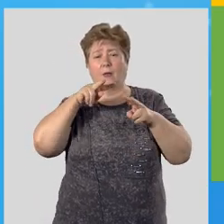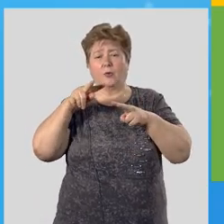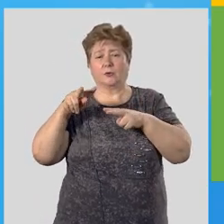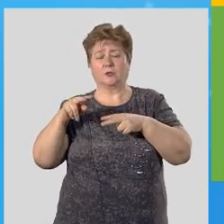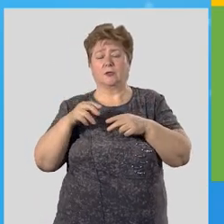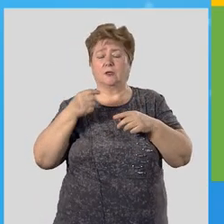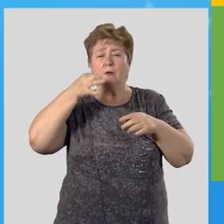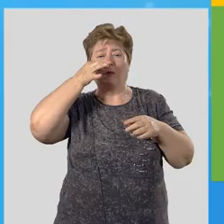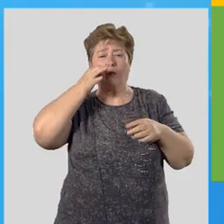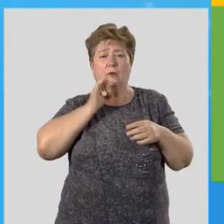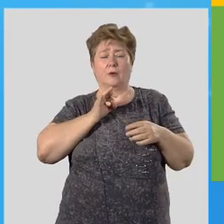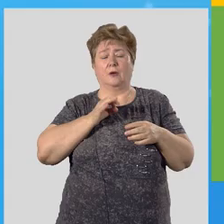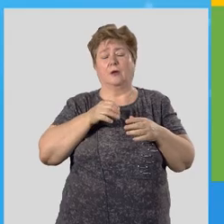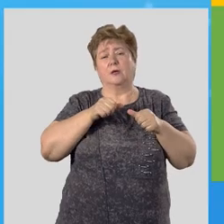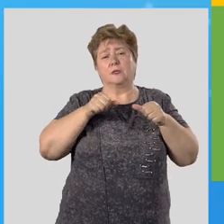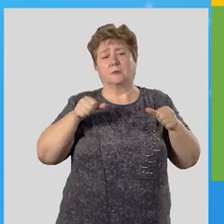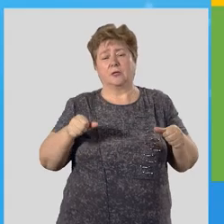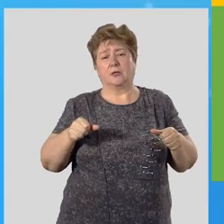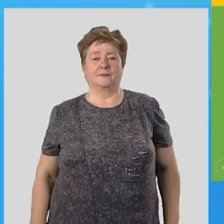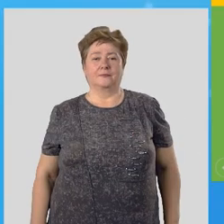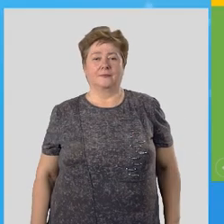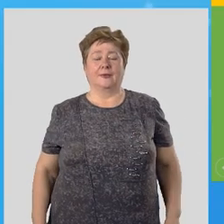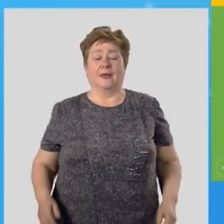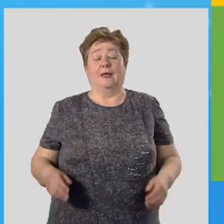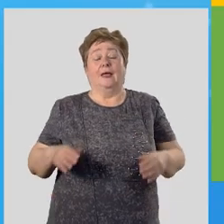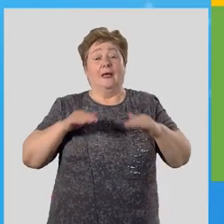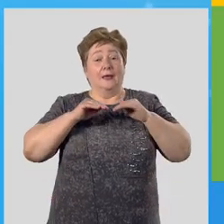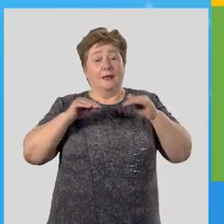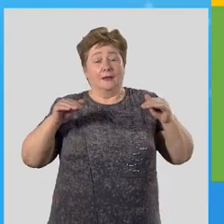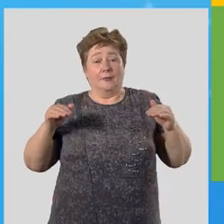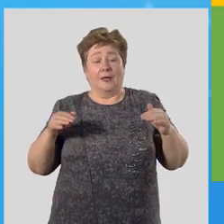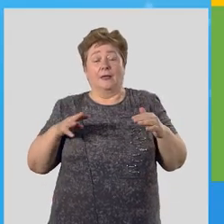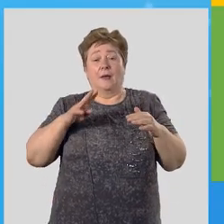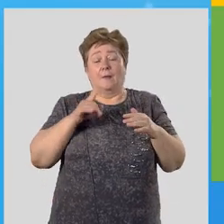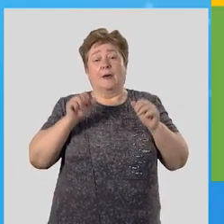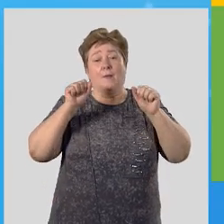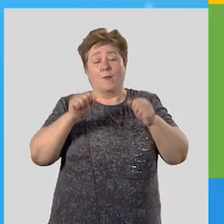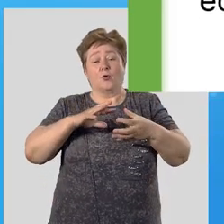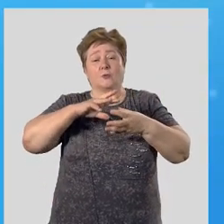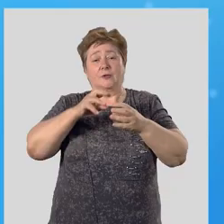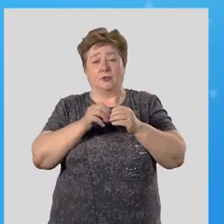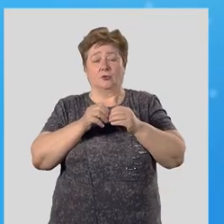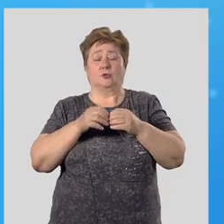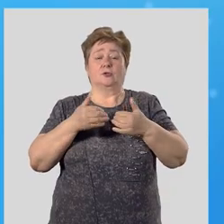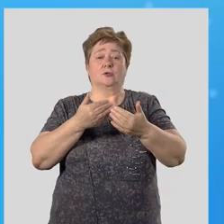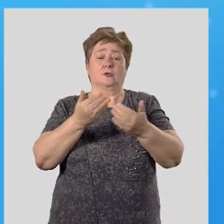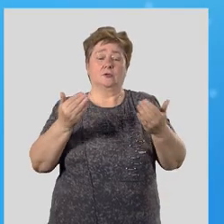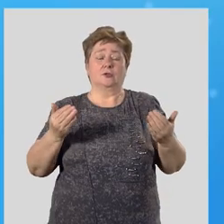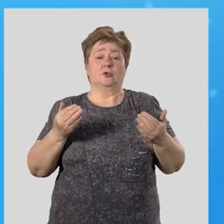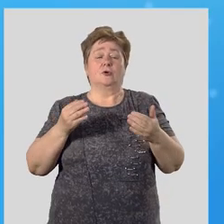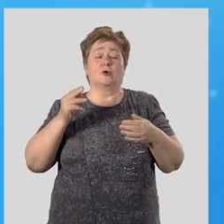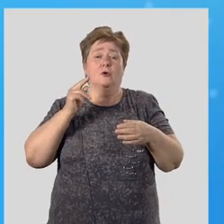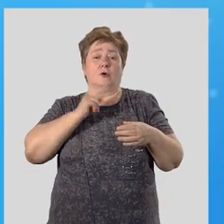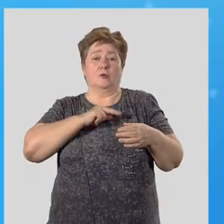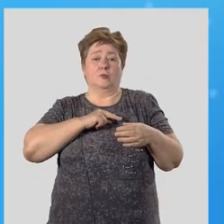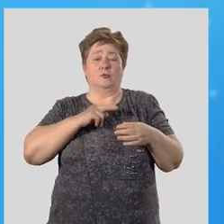наблюдение, эксперимент, измерение. Итак, ребята, мы можем подытожить нашу работу на